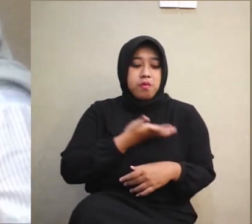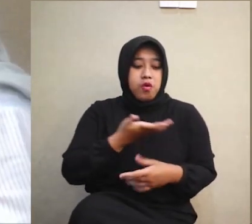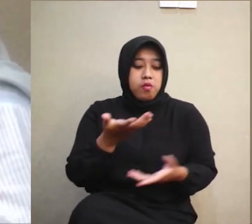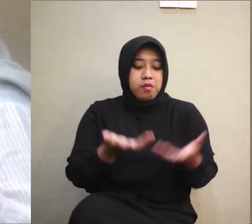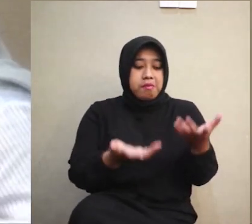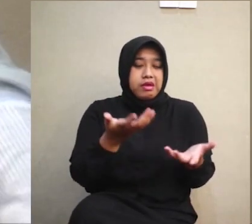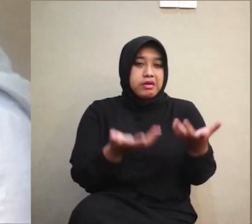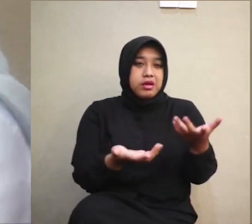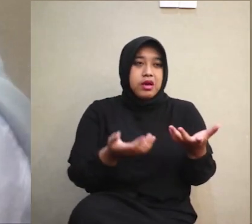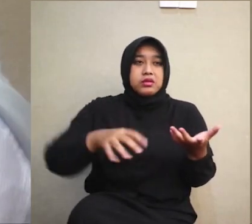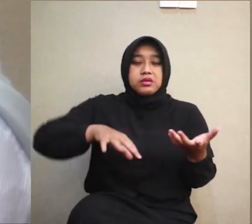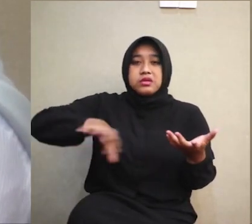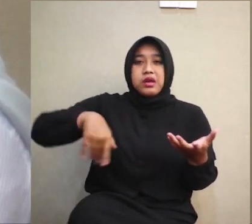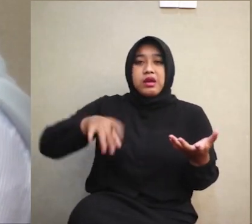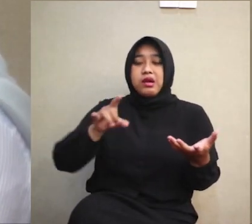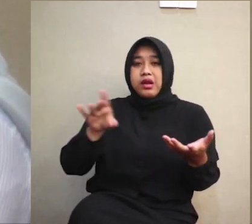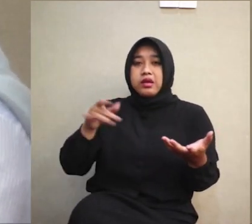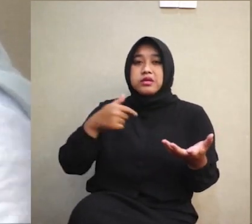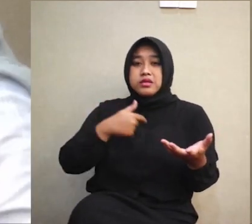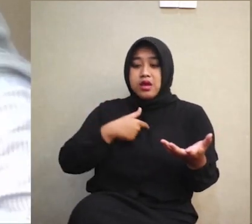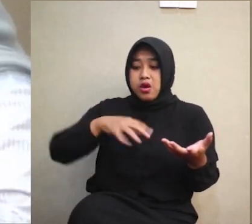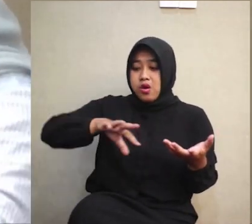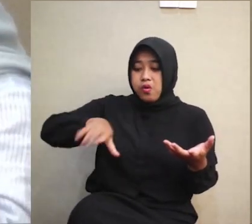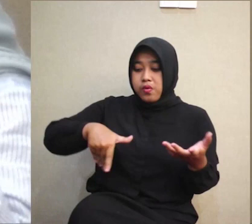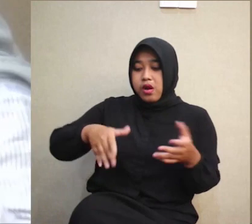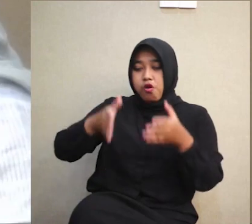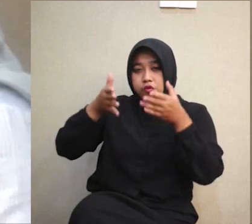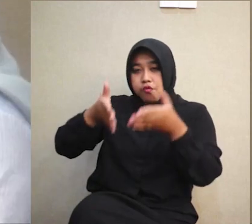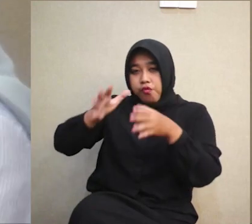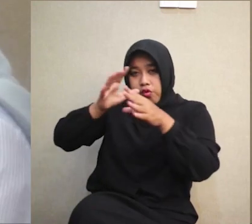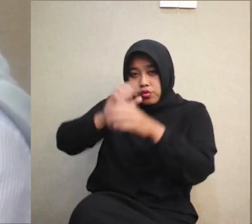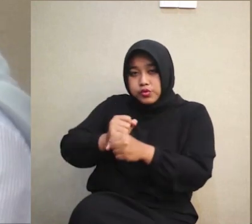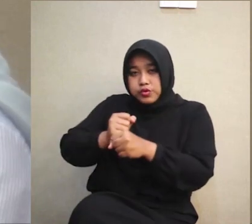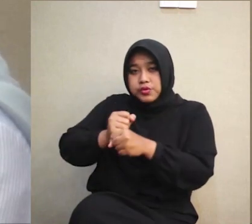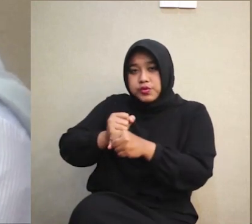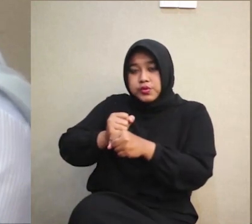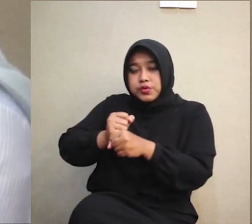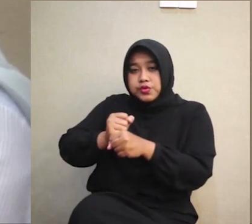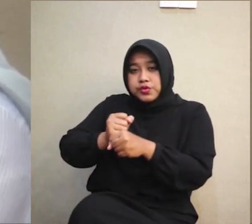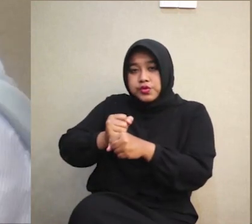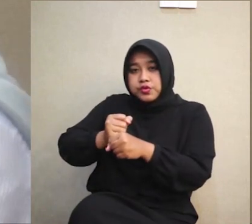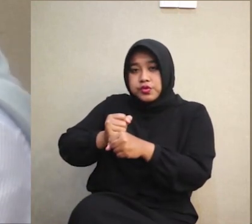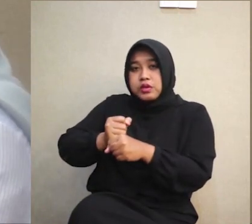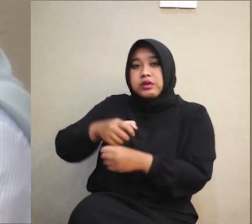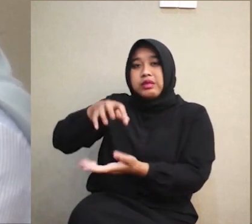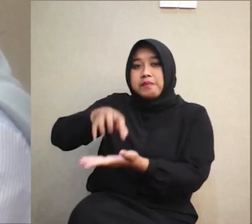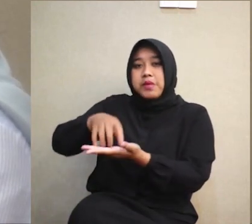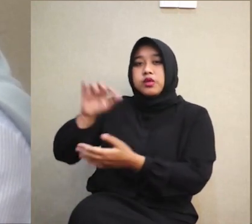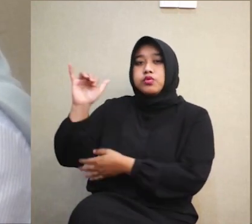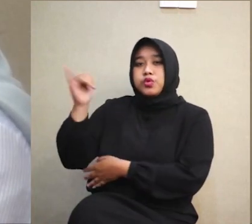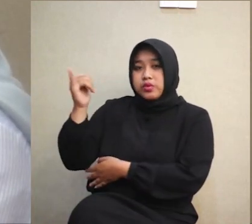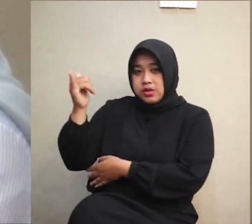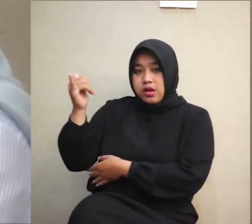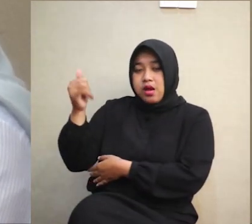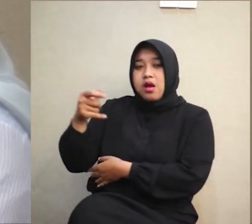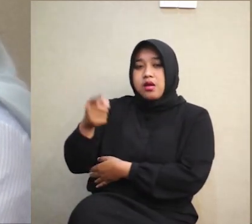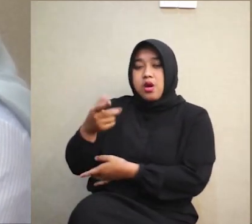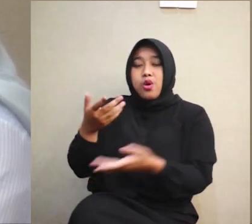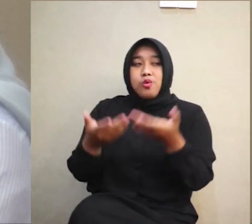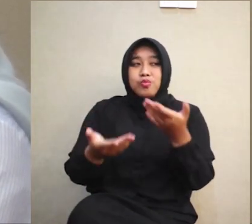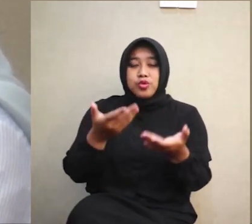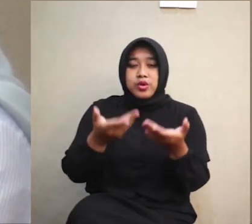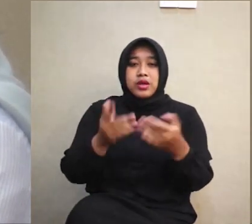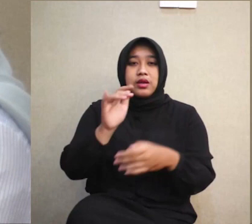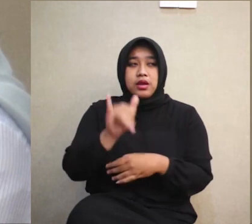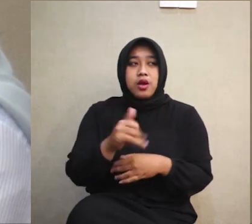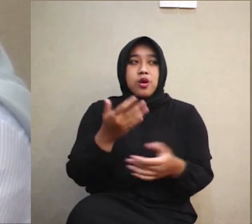wilayah lain gitu ya karena saya wilayah kerjanya di di Jogjakarta Mungkin gitu